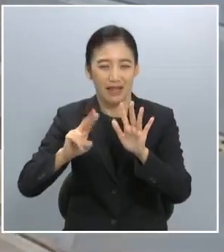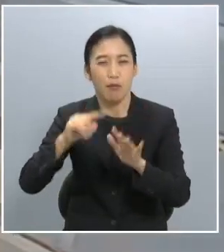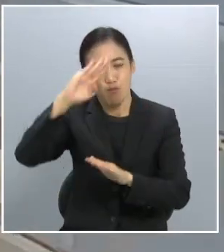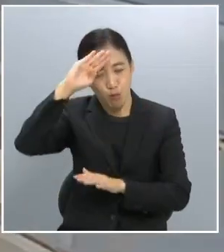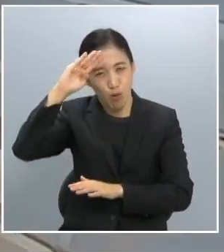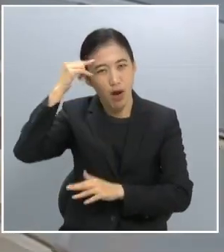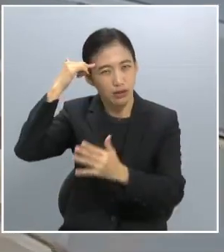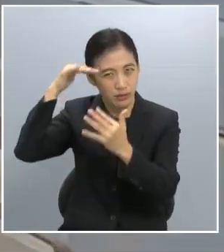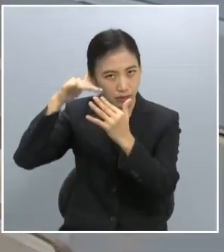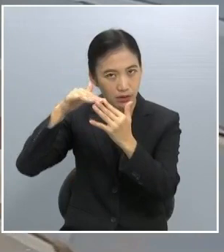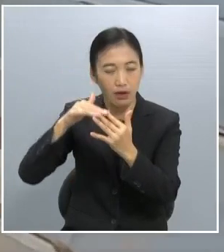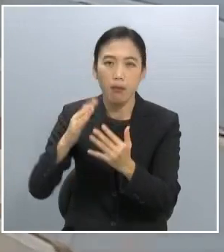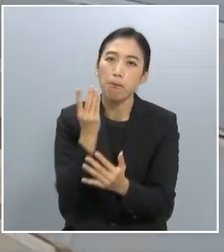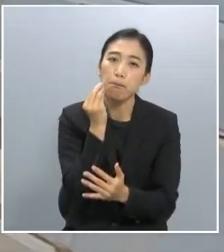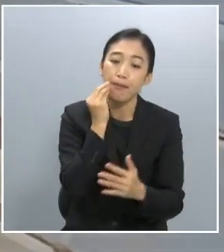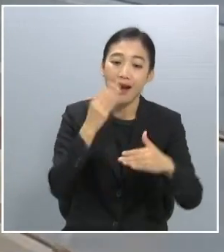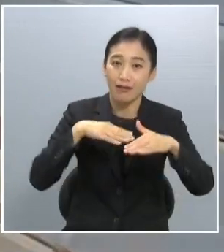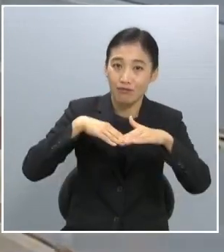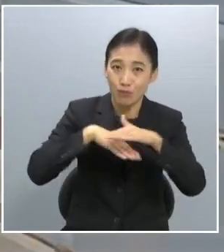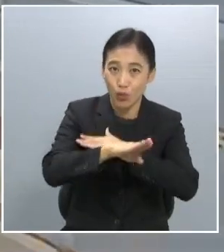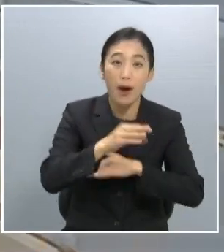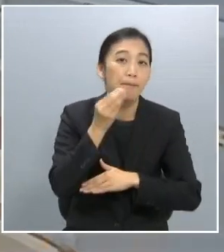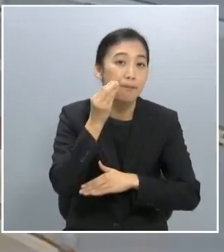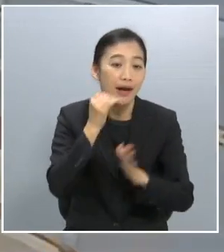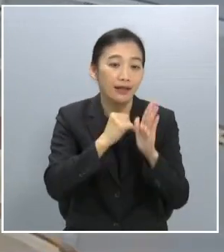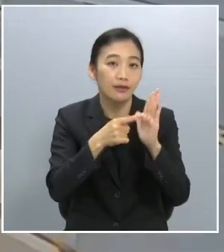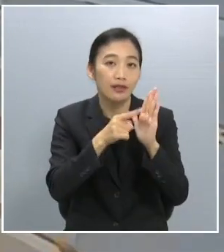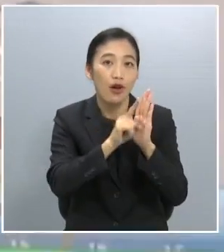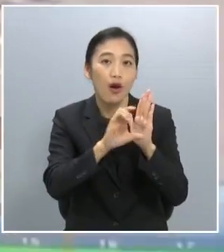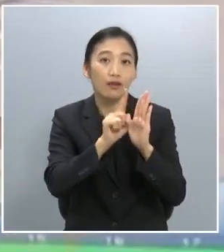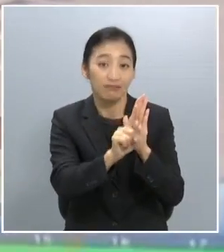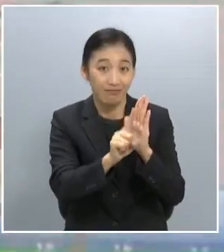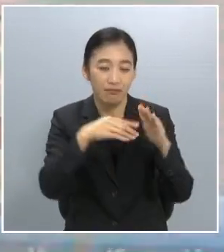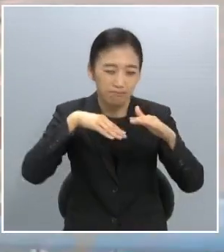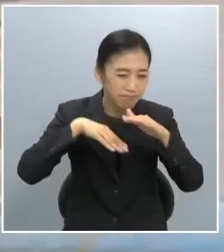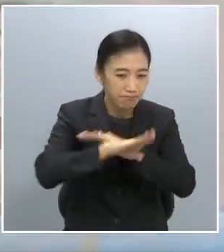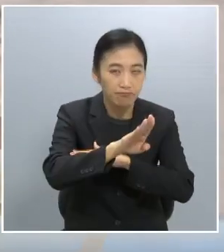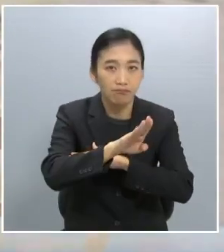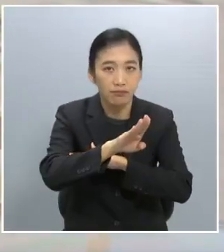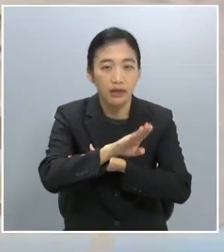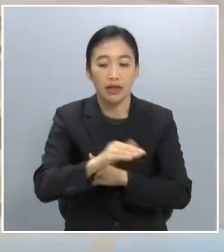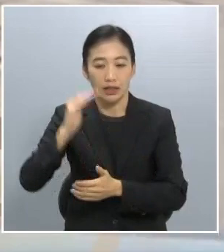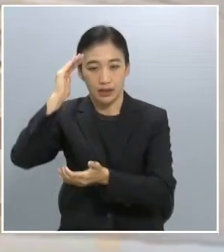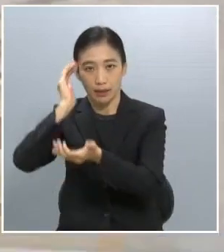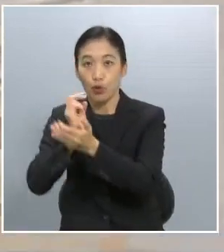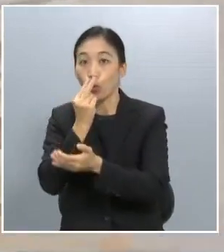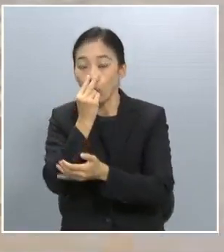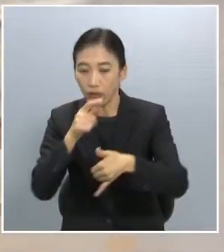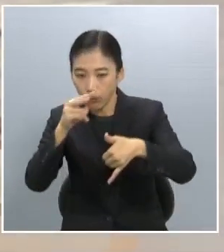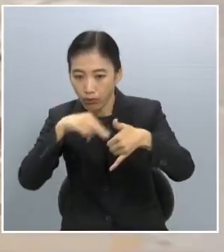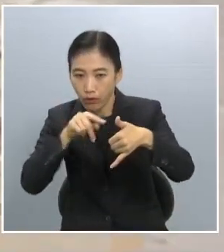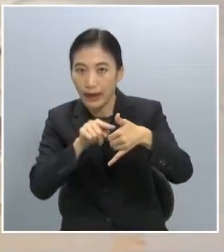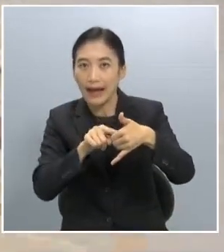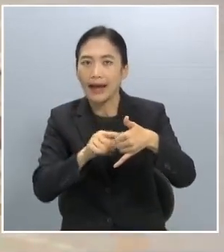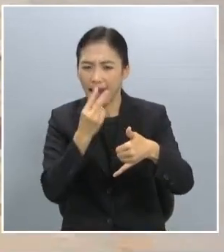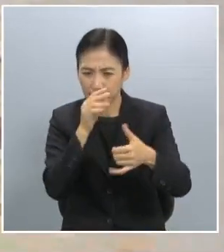มื่อวานนี้มาก่อเหตุท่านผู้ชมครับตำรวจเขาดูวงจรปิดพบว่ามอเตอร์ไซค์ที่เขาขี่เนี่ยมีผ้าจีวรผูกเอา